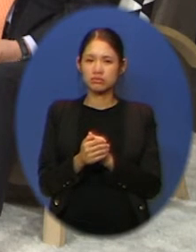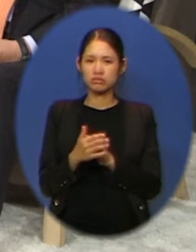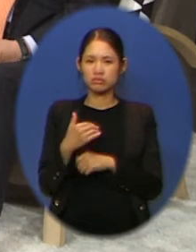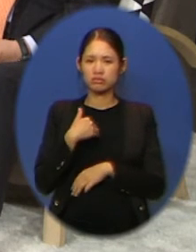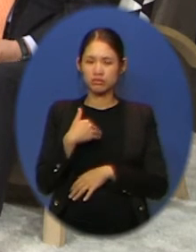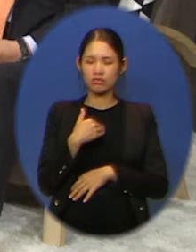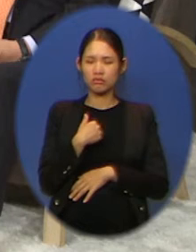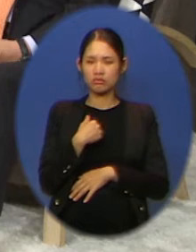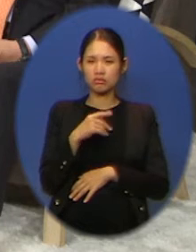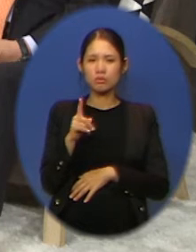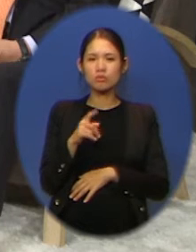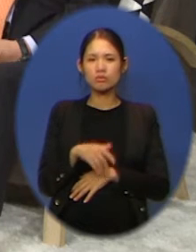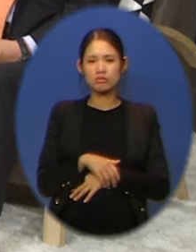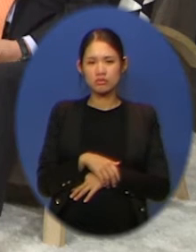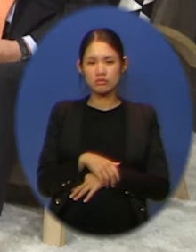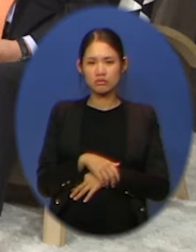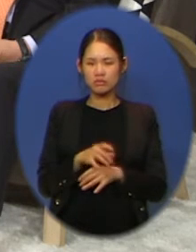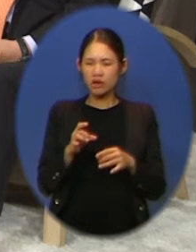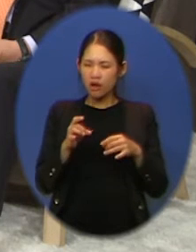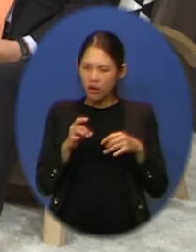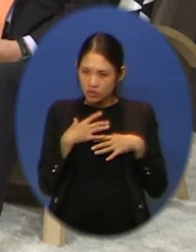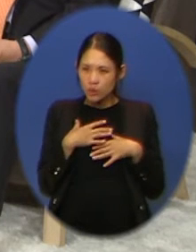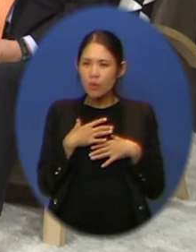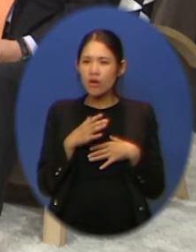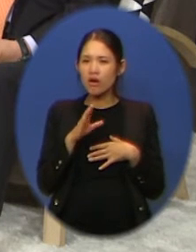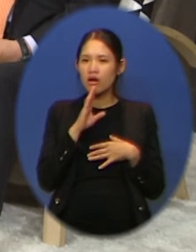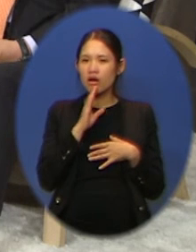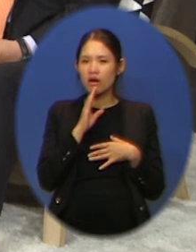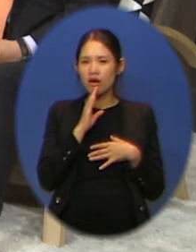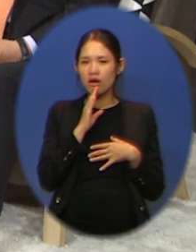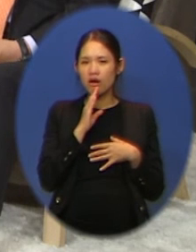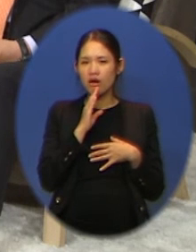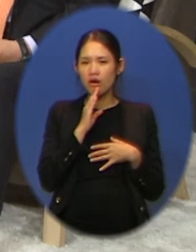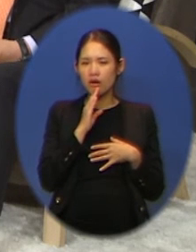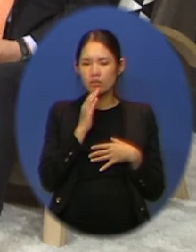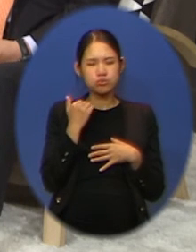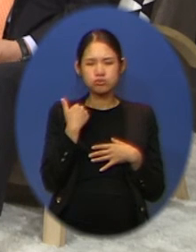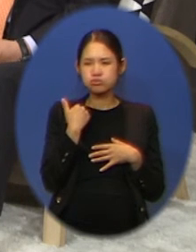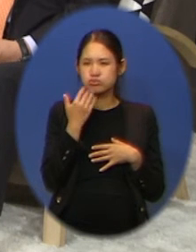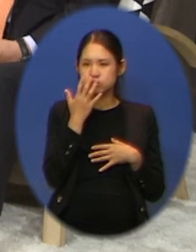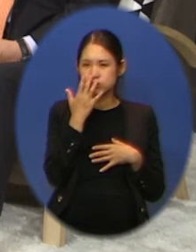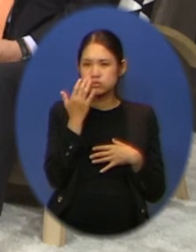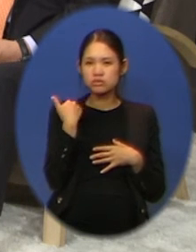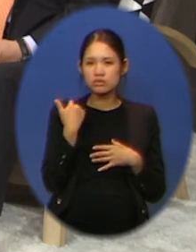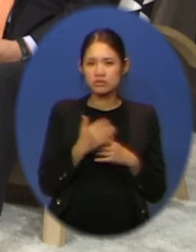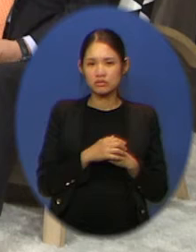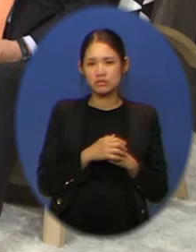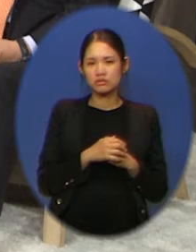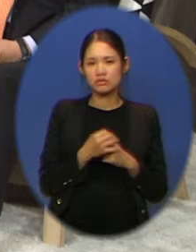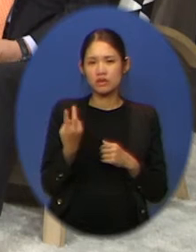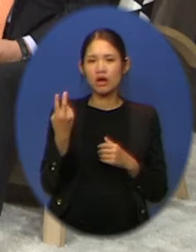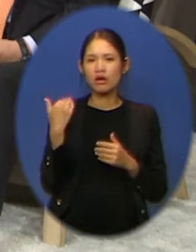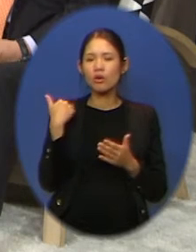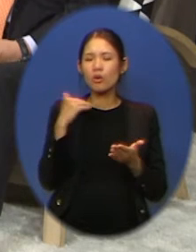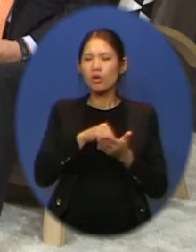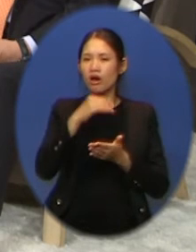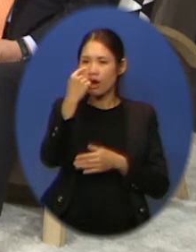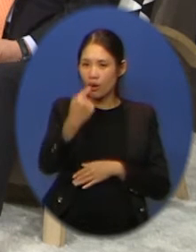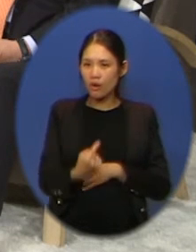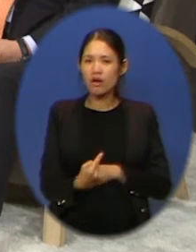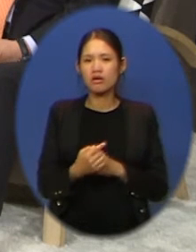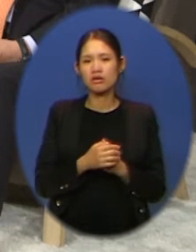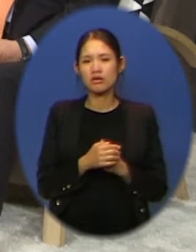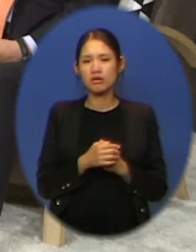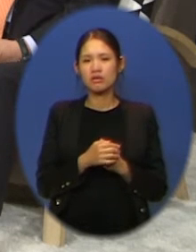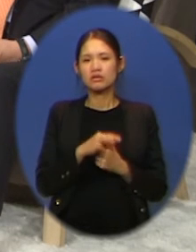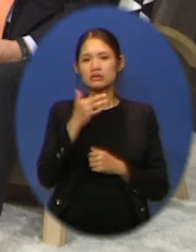나는 그저 놀란 사실입니다. 오늘 몰랐어요. 또 그 예. 다시 돌아왔더니 아니나 다릅니까 제네럴